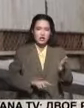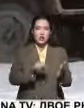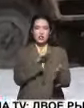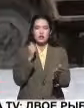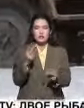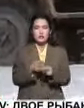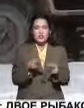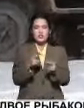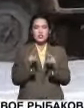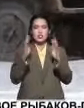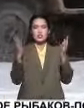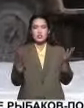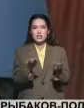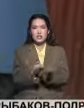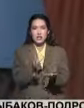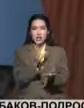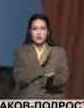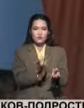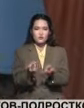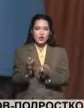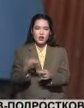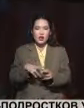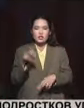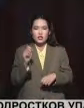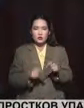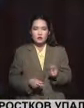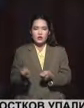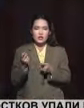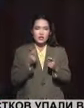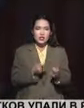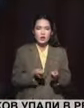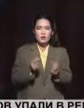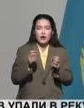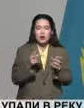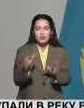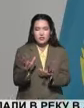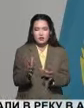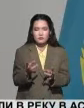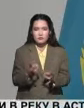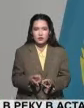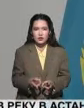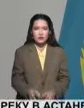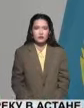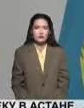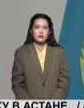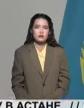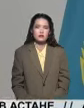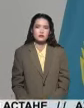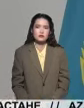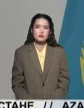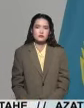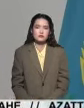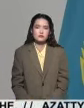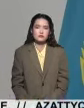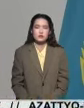железного резервуара и его герметичность. Это может привести к печальным последствиям. Если наполнение бытовых газовых